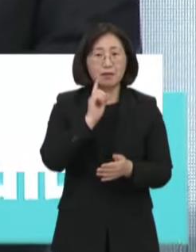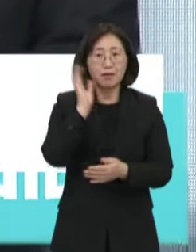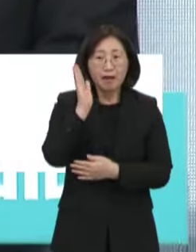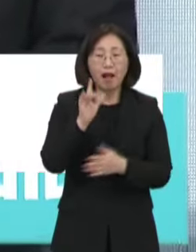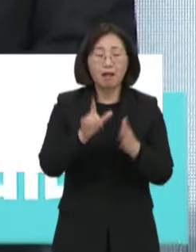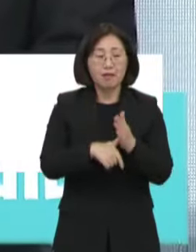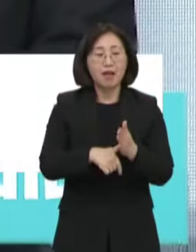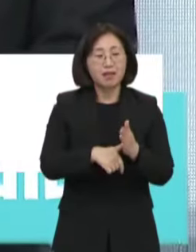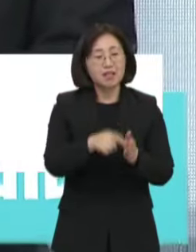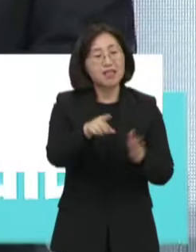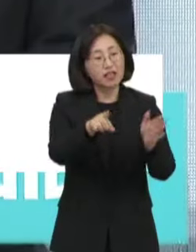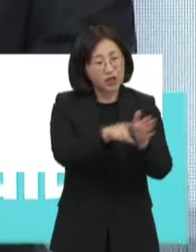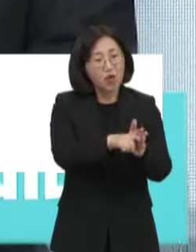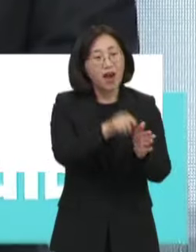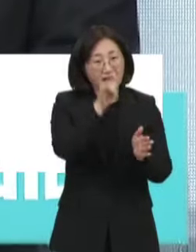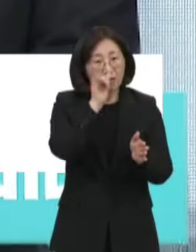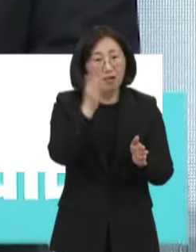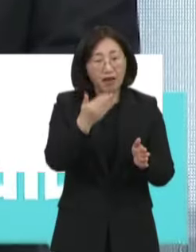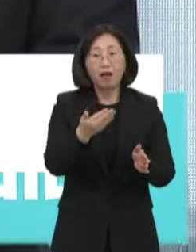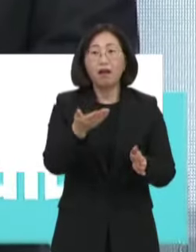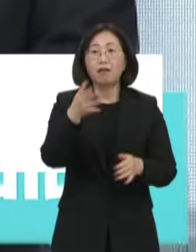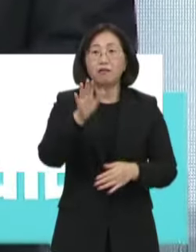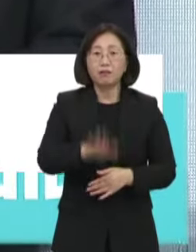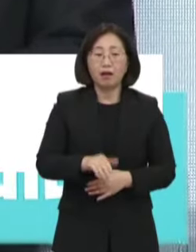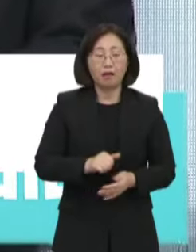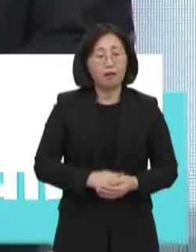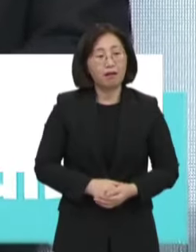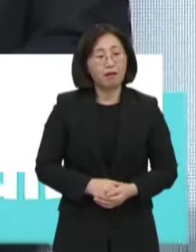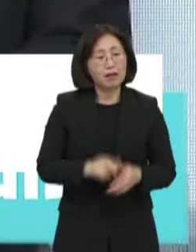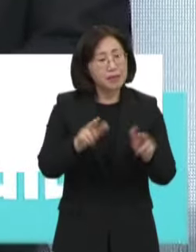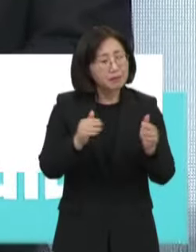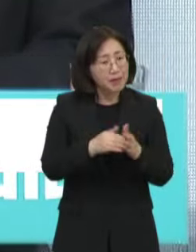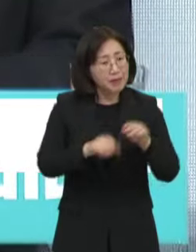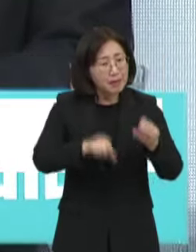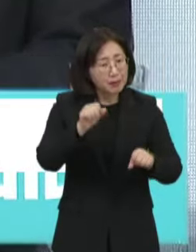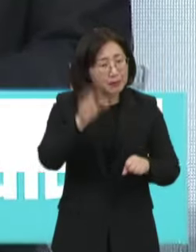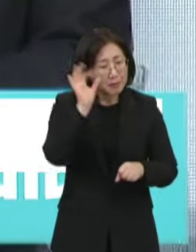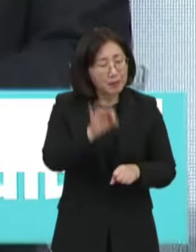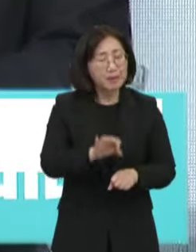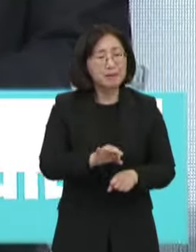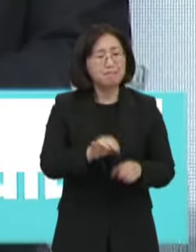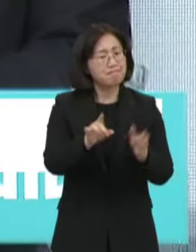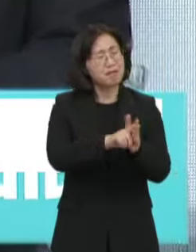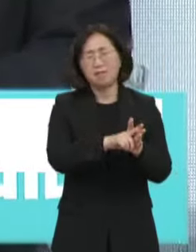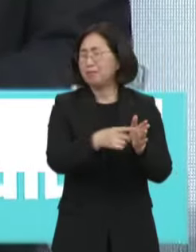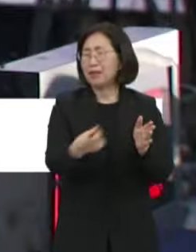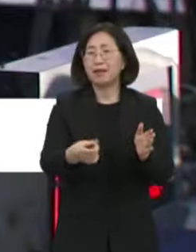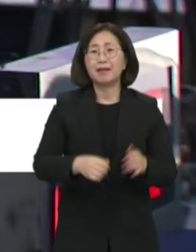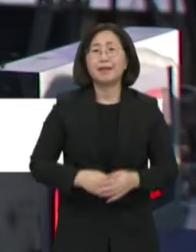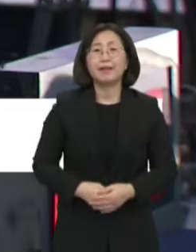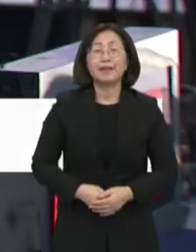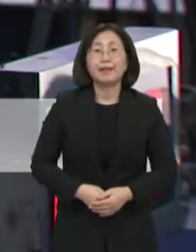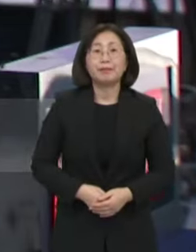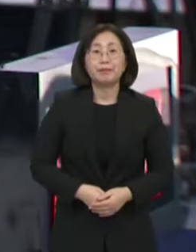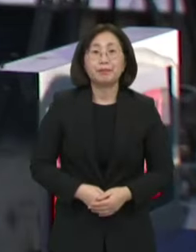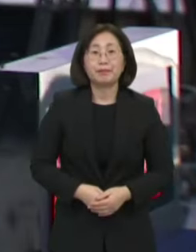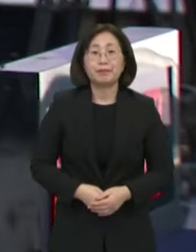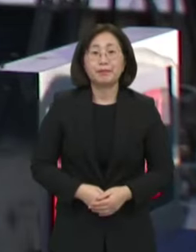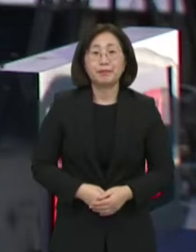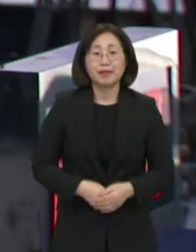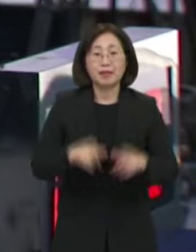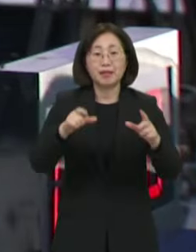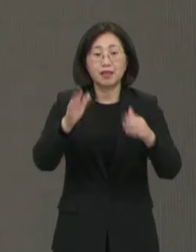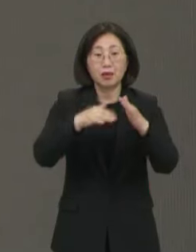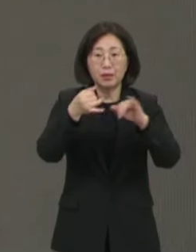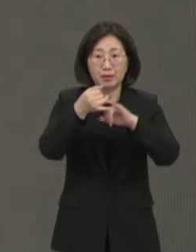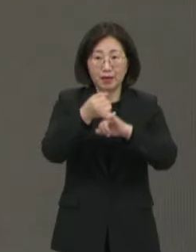본인도 굉장한 신뢰를 가지고 계셔야 되는데 본인이 이제까지 해온 행보들을 보시면 신뢰를 담보하기 어렵고. 한편 지역